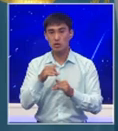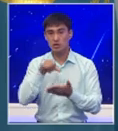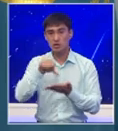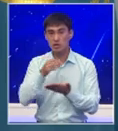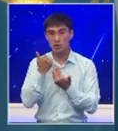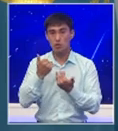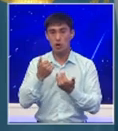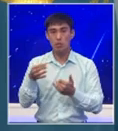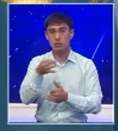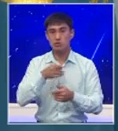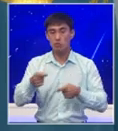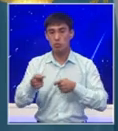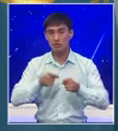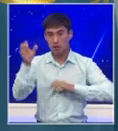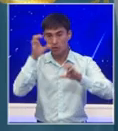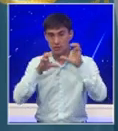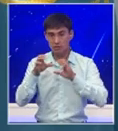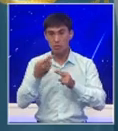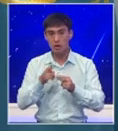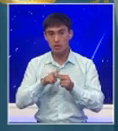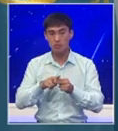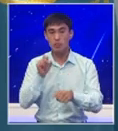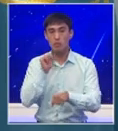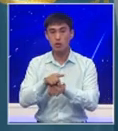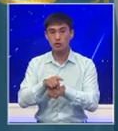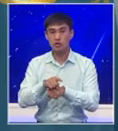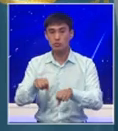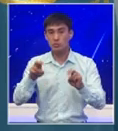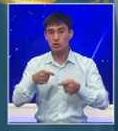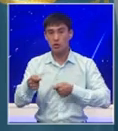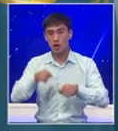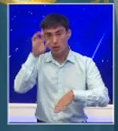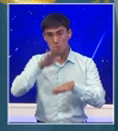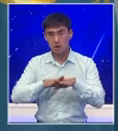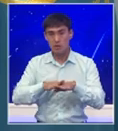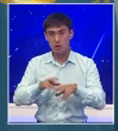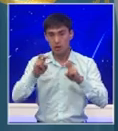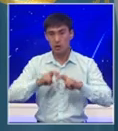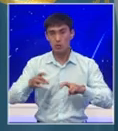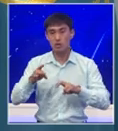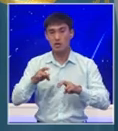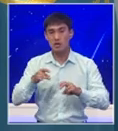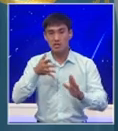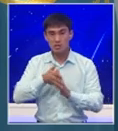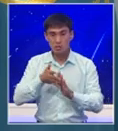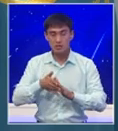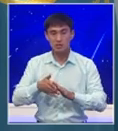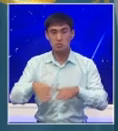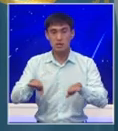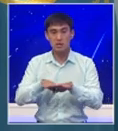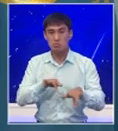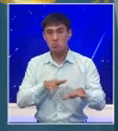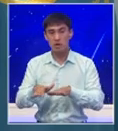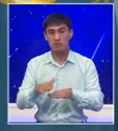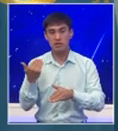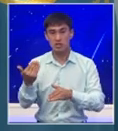присутствует представитель областного управления образования. Поэтому поручаю аппарату руководителя акимата района разобраться и принять соответствующие меры